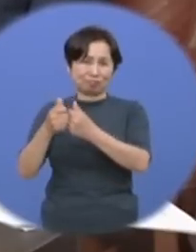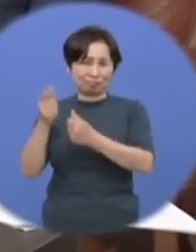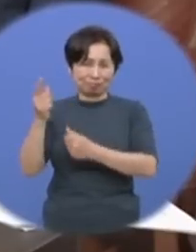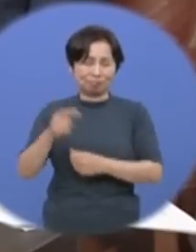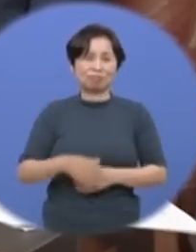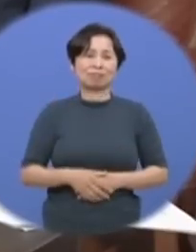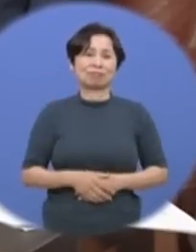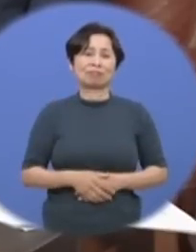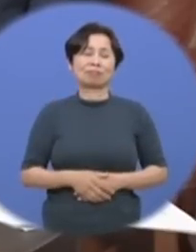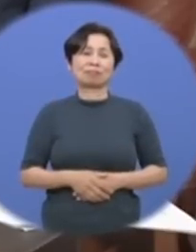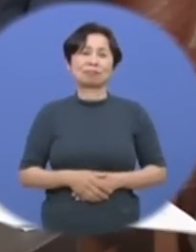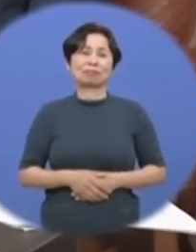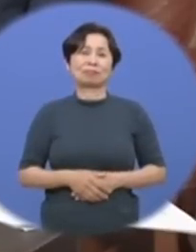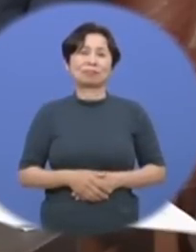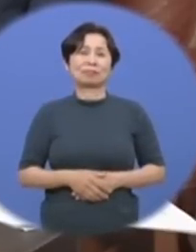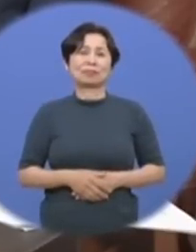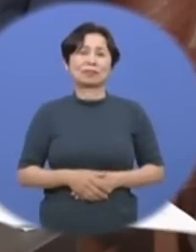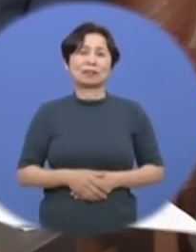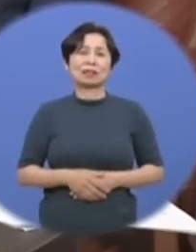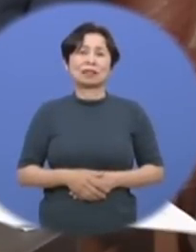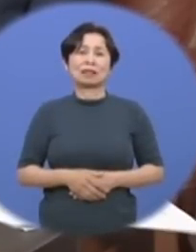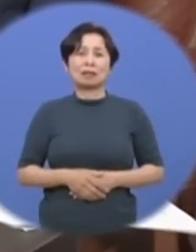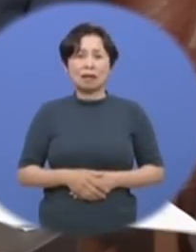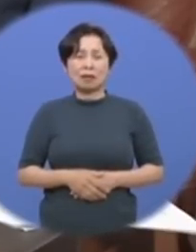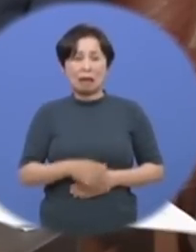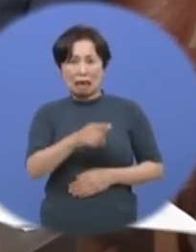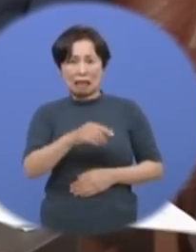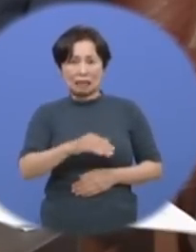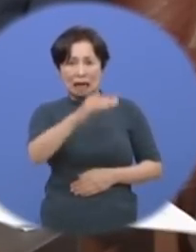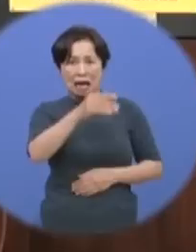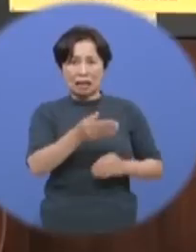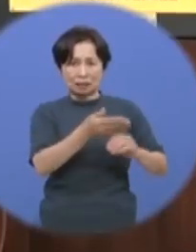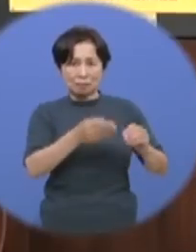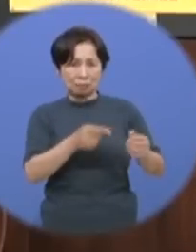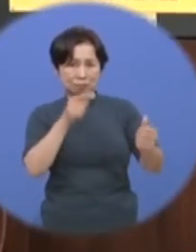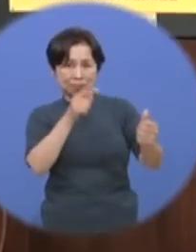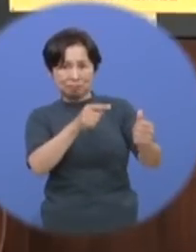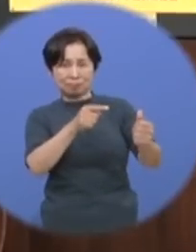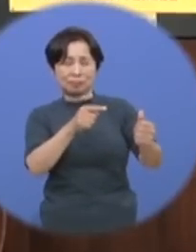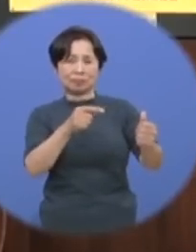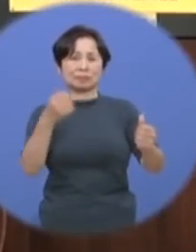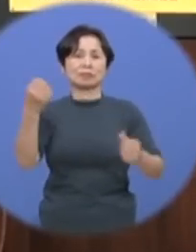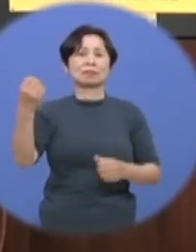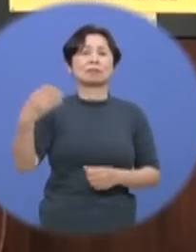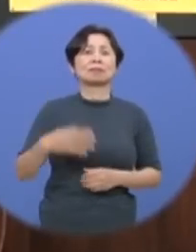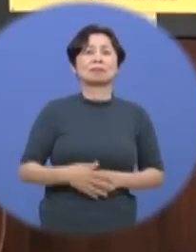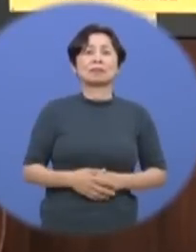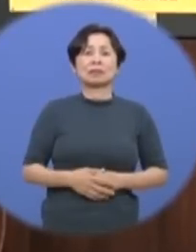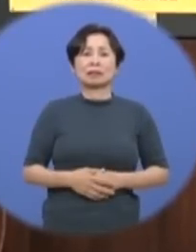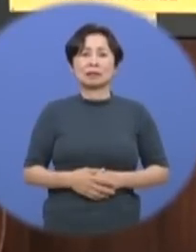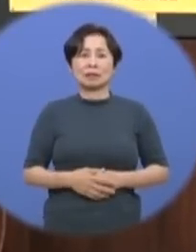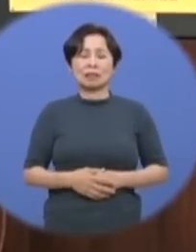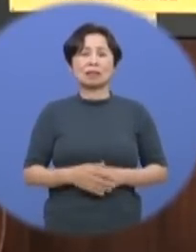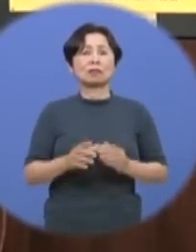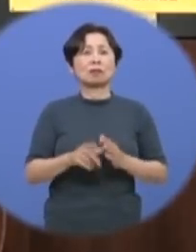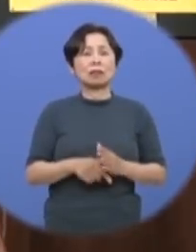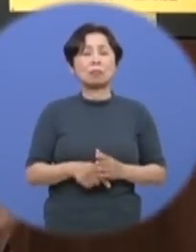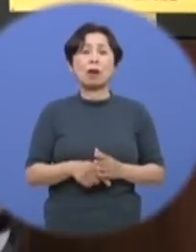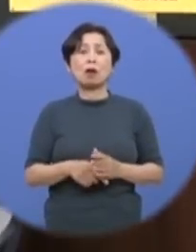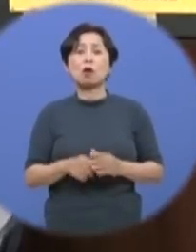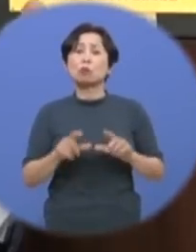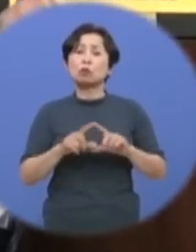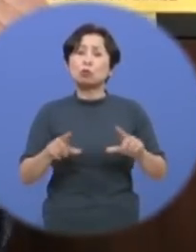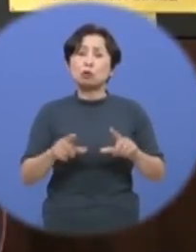ねで大学の監督が僕に火つけたわけですで監督はういつも行ったら